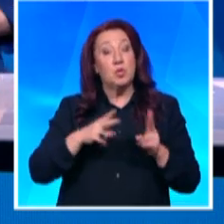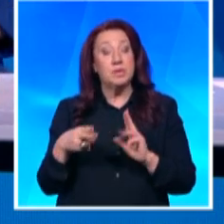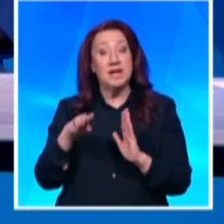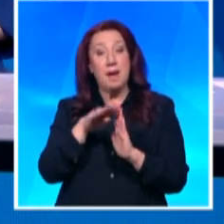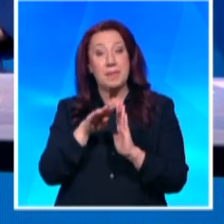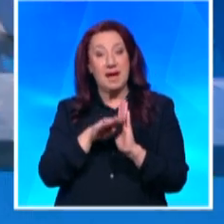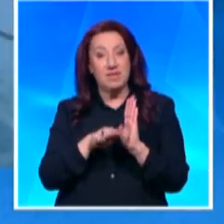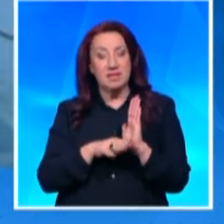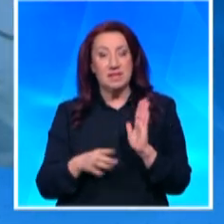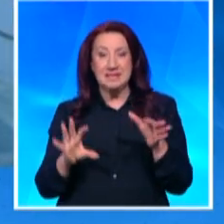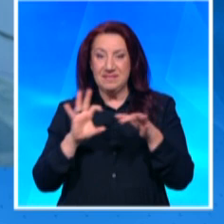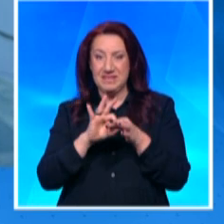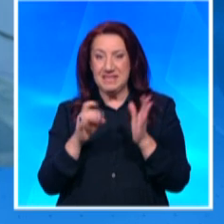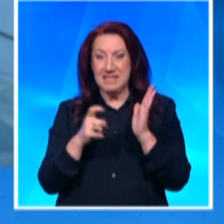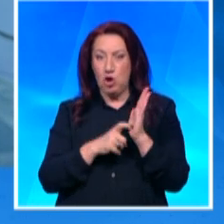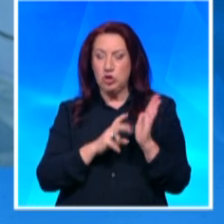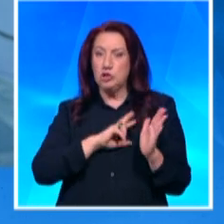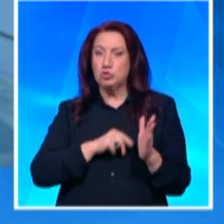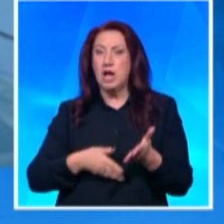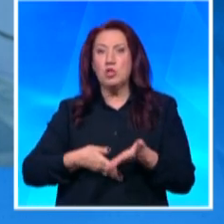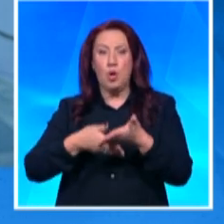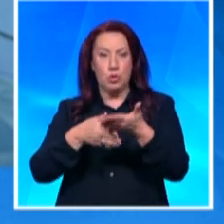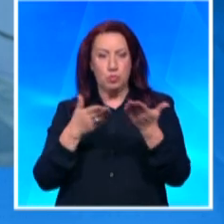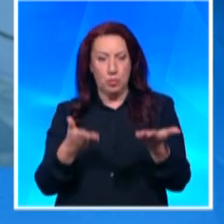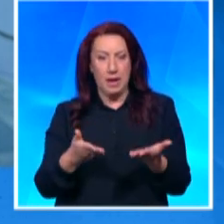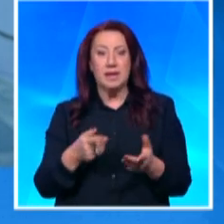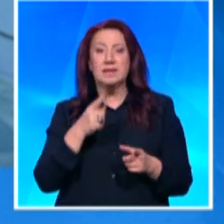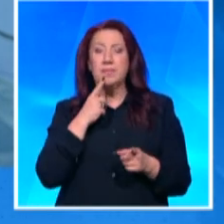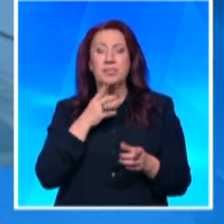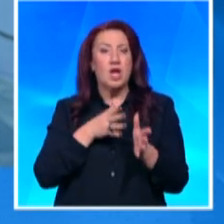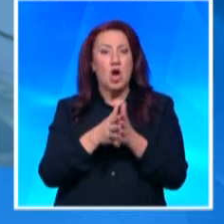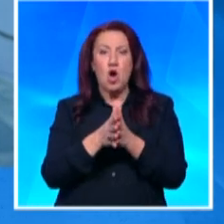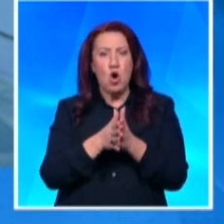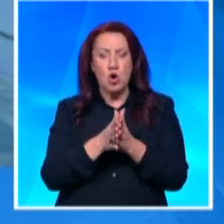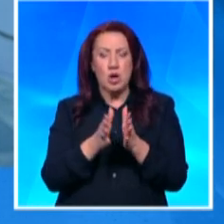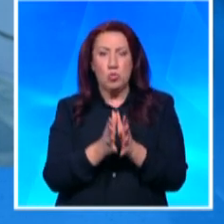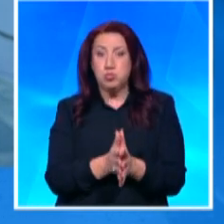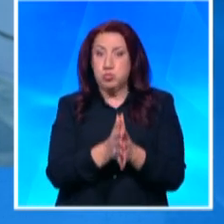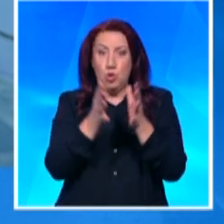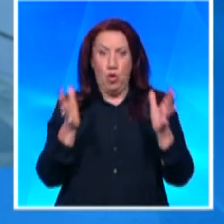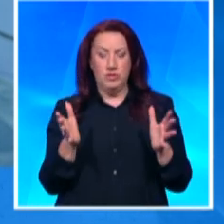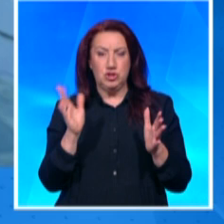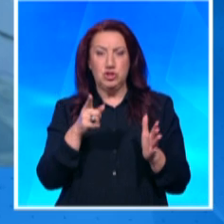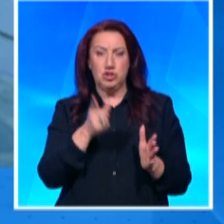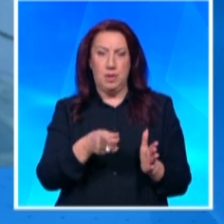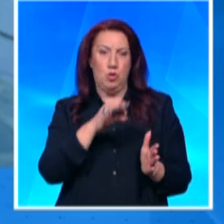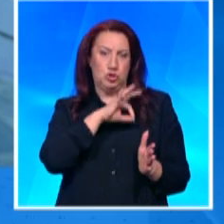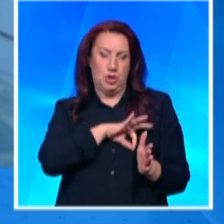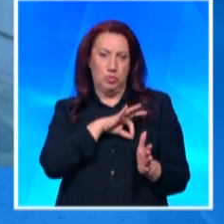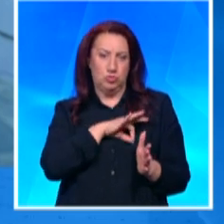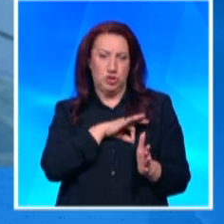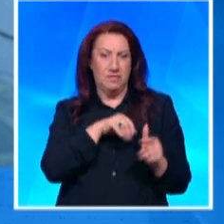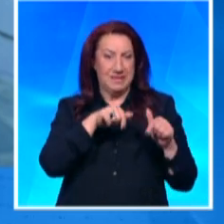подпомагане. Кръгът на лицата, които ще могат да получат социална помощ, ще се увеличи от 35 000